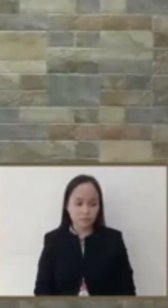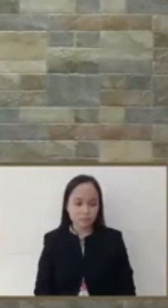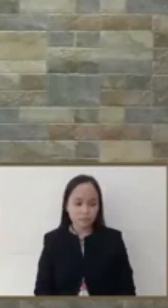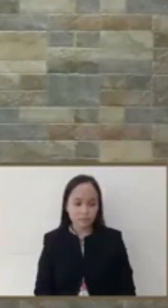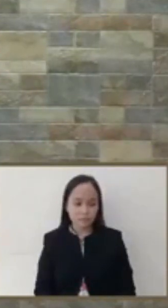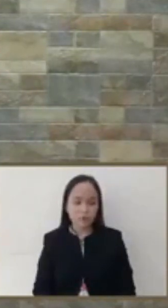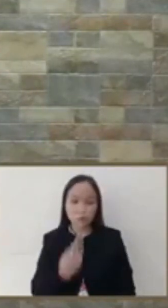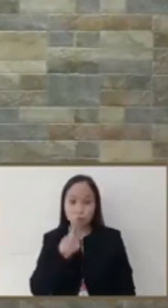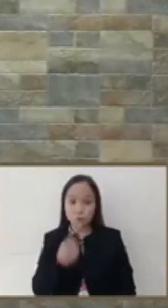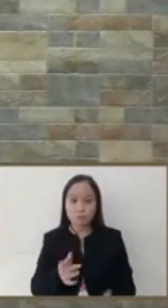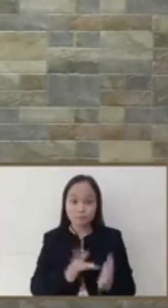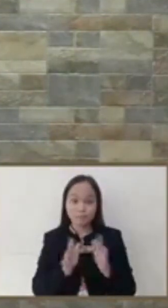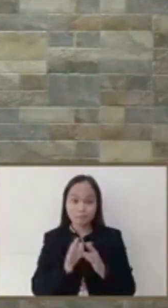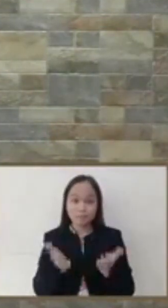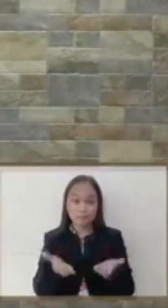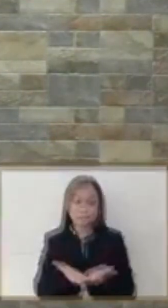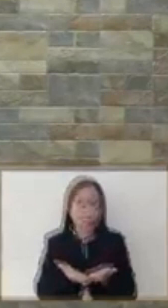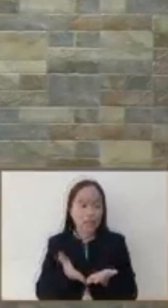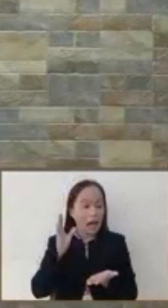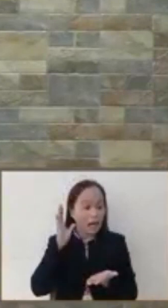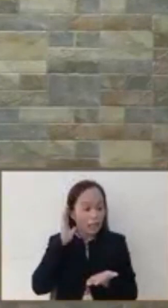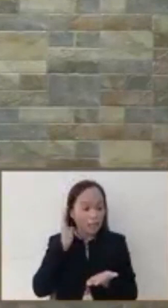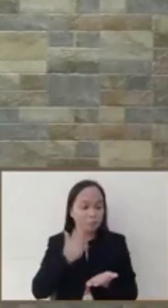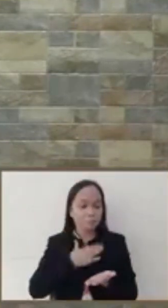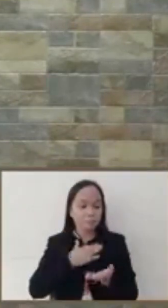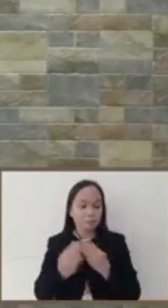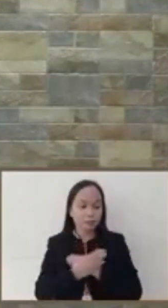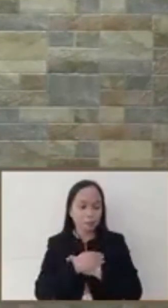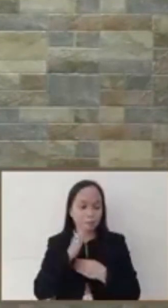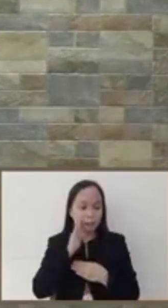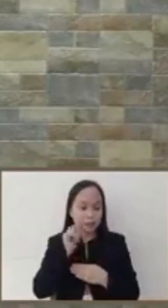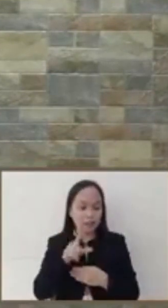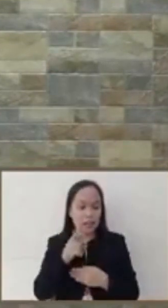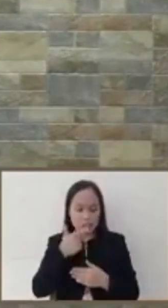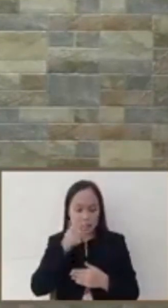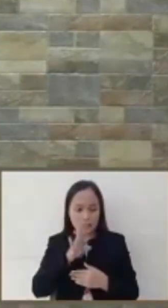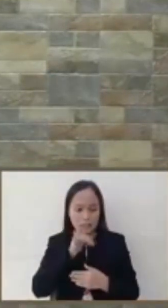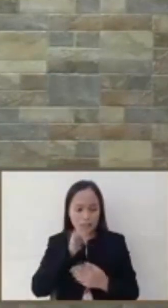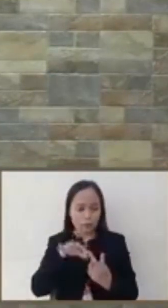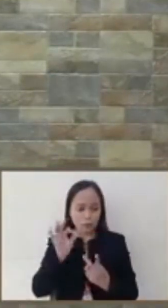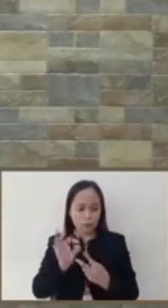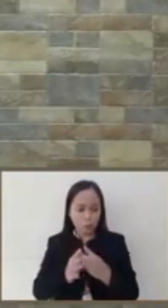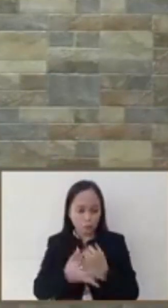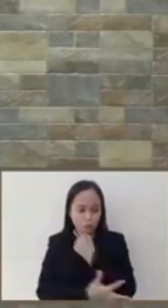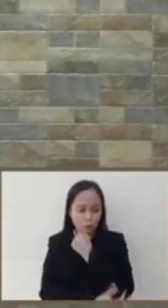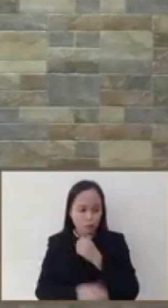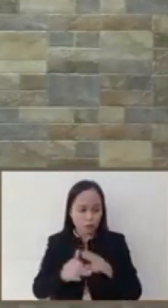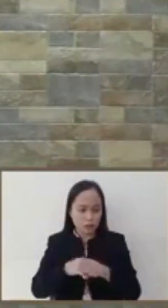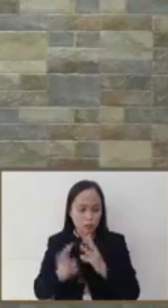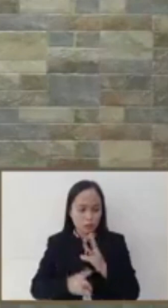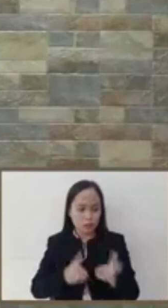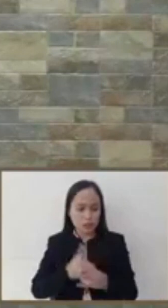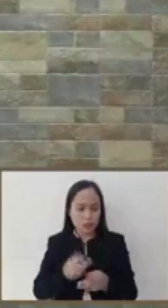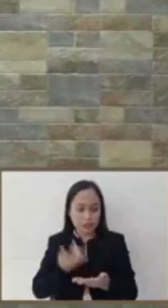Alright, here's what the Bible says in verse number 5. Hearken, my beloved brethren, hath not God chosen the poor of this world rich in faith?